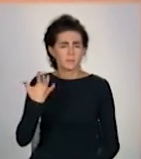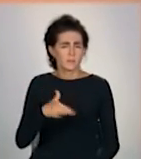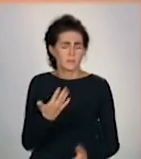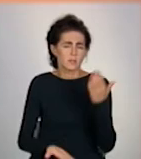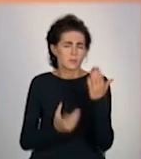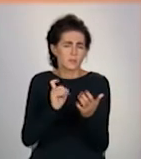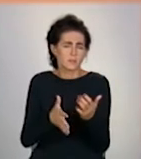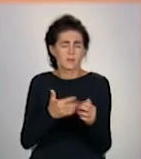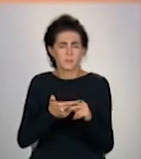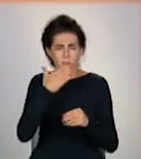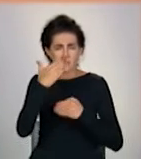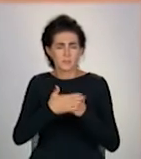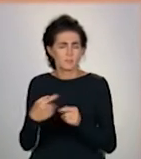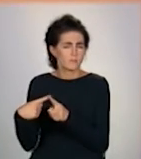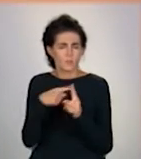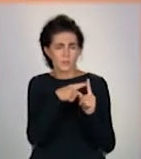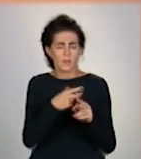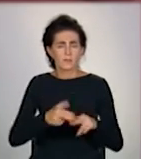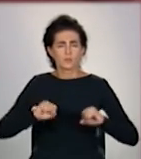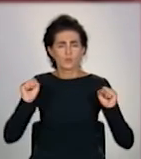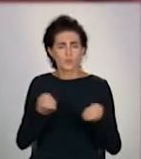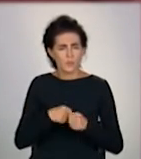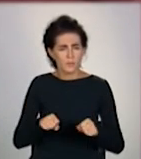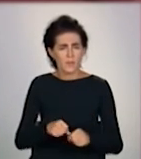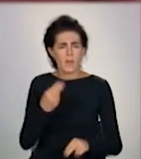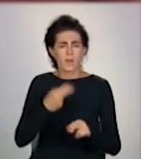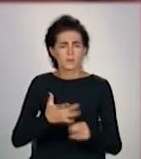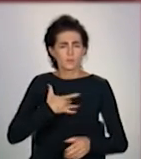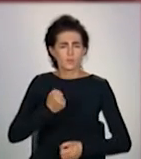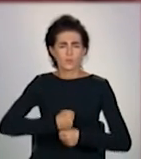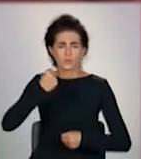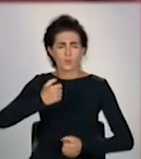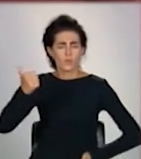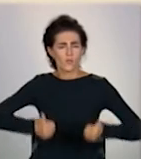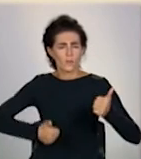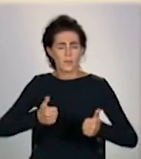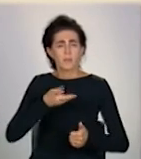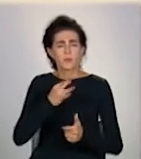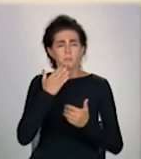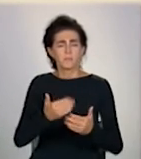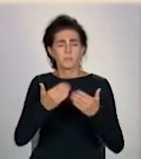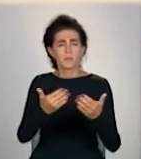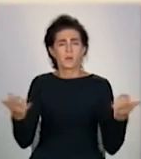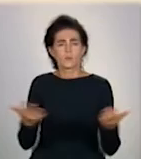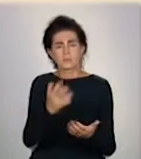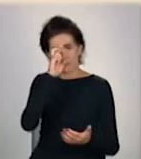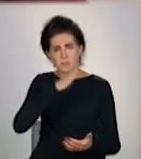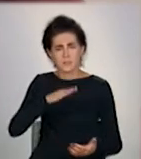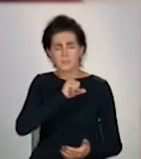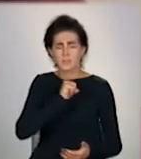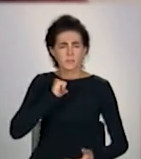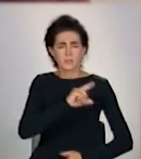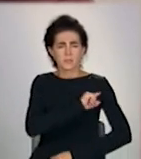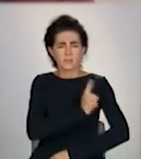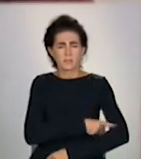были даже больше, 150 плюс, скорости только. Це сувора конкуренція. Та на запитання, в якій країні найсильніші